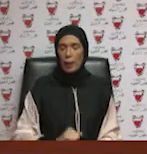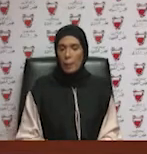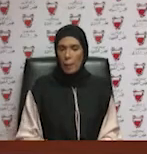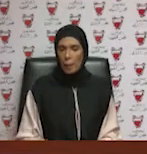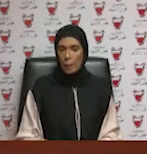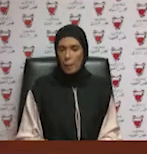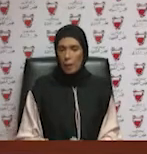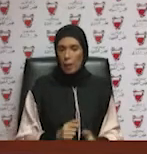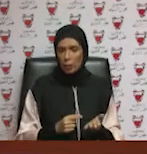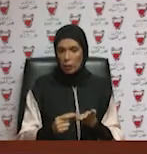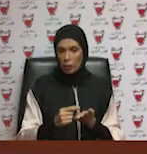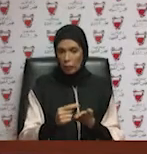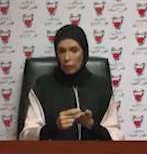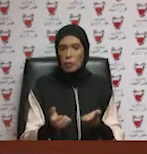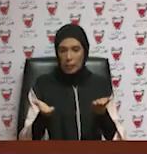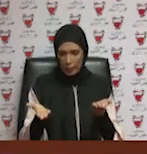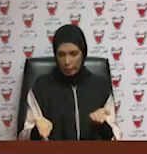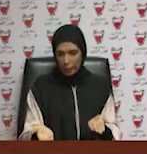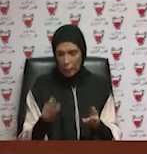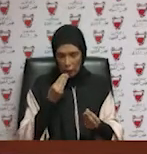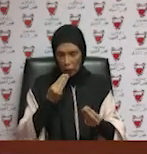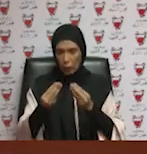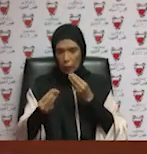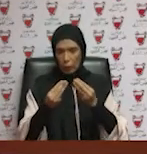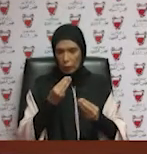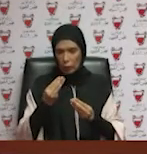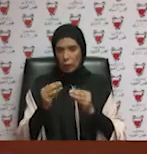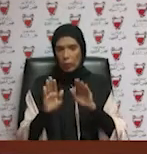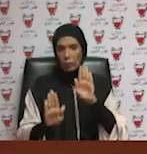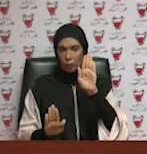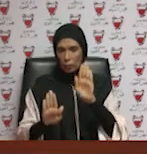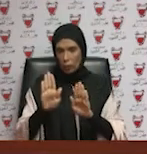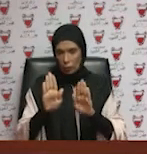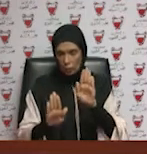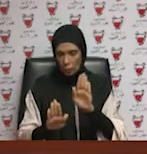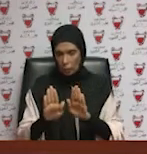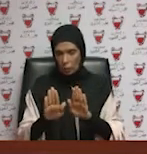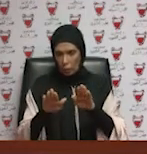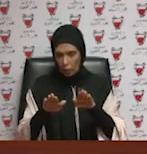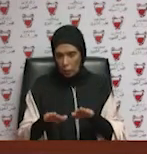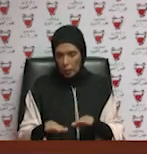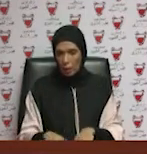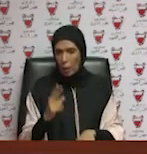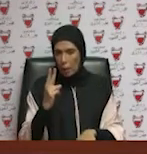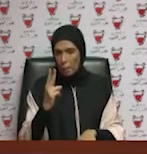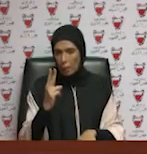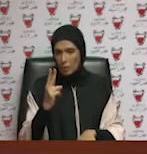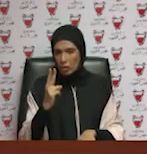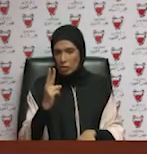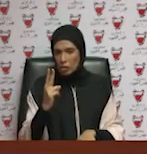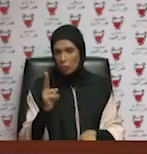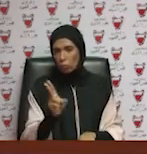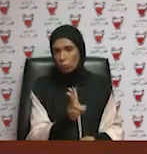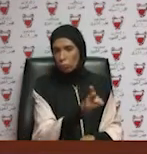مؤدى التوصية التي بين أيدينا الآن التصويت عليها مؤداه أن المجلسين قد اختلفا للمرة الثانية.